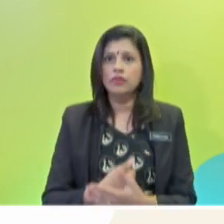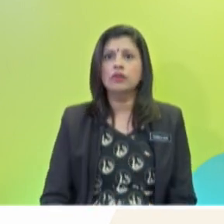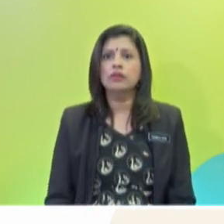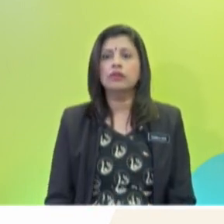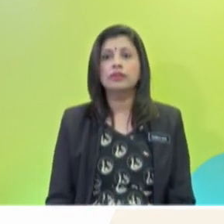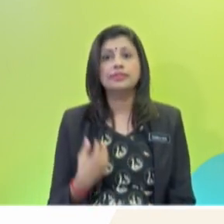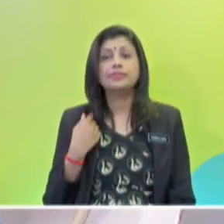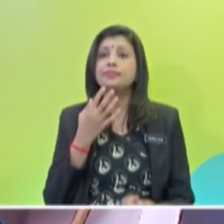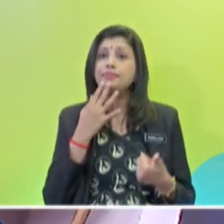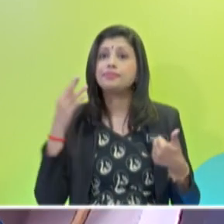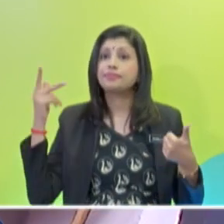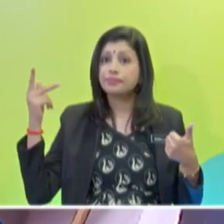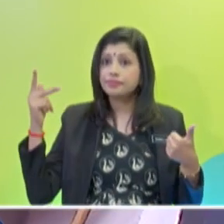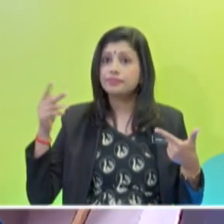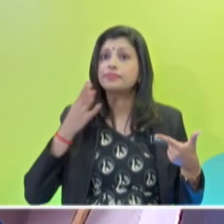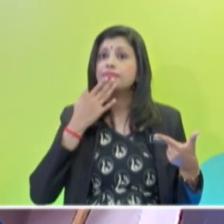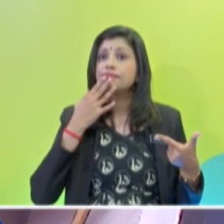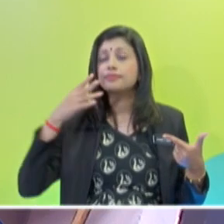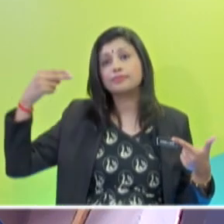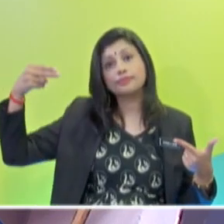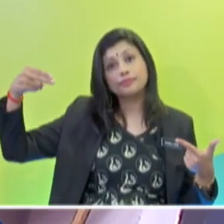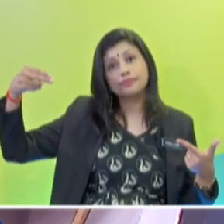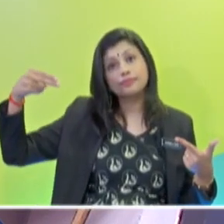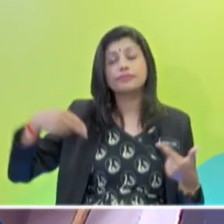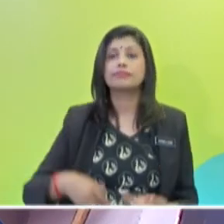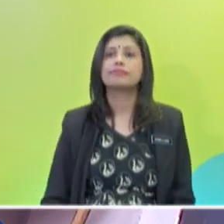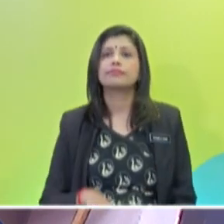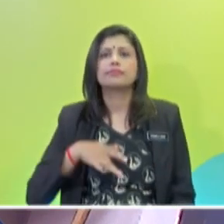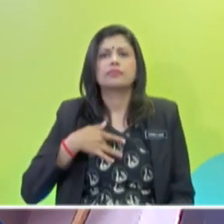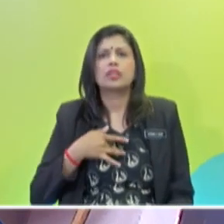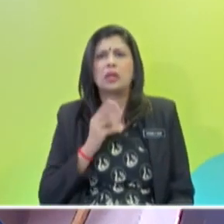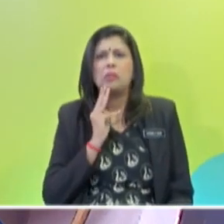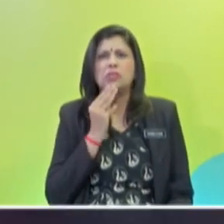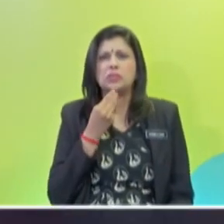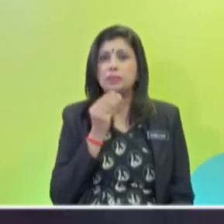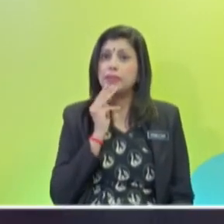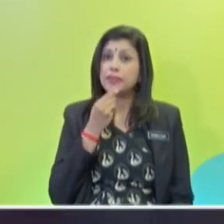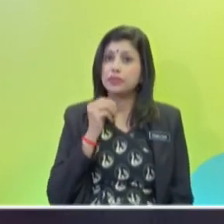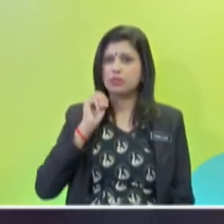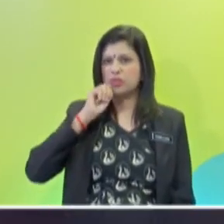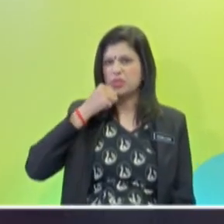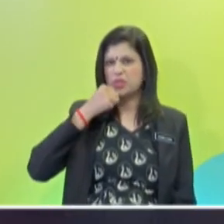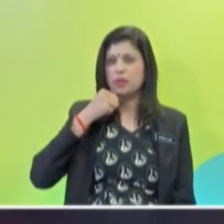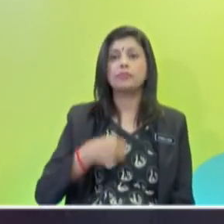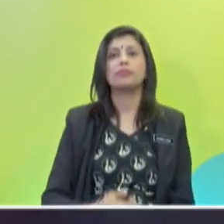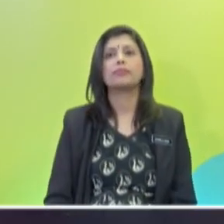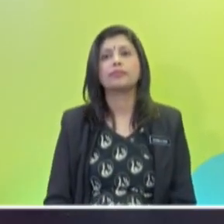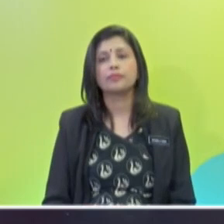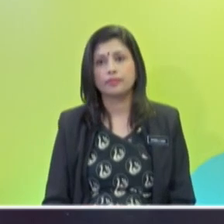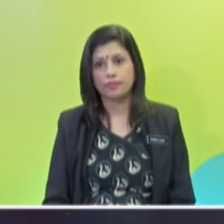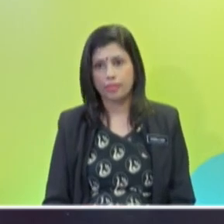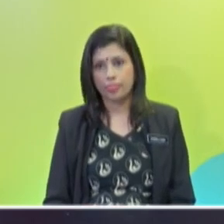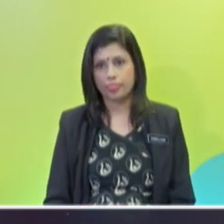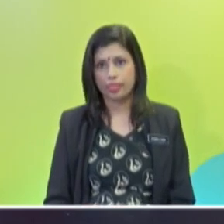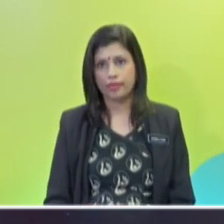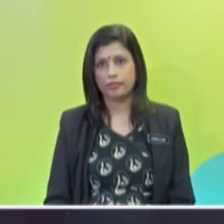berwarna kuning juga. Ada warna yang hijau. Betul. Rasa dia ada yang masam. Ada yang manis. Mangga ni di samping kita makan